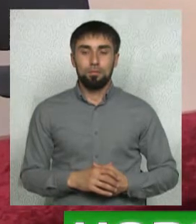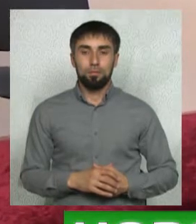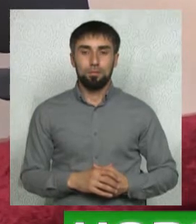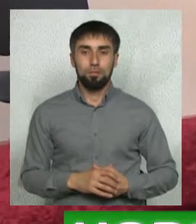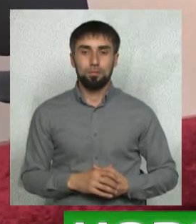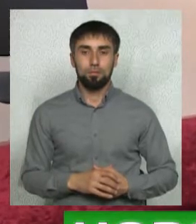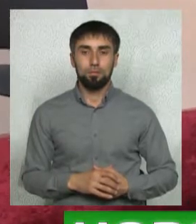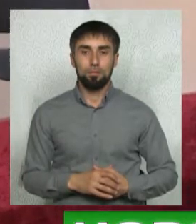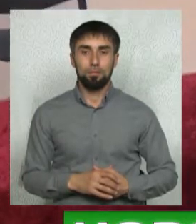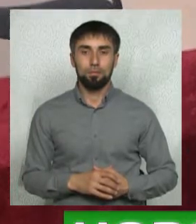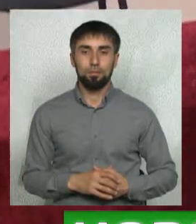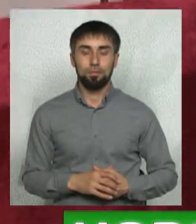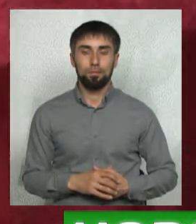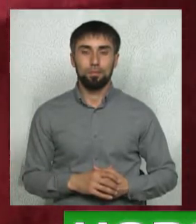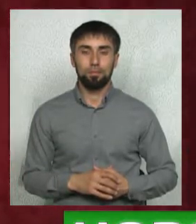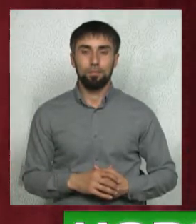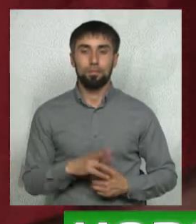руку?